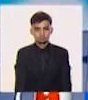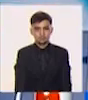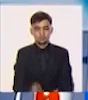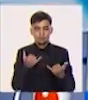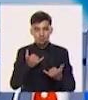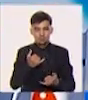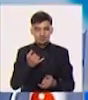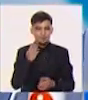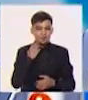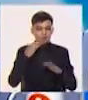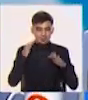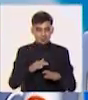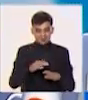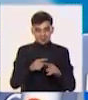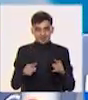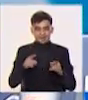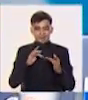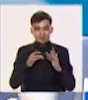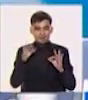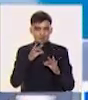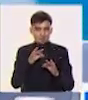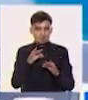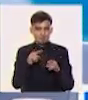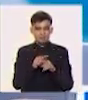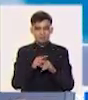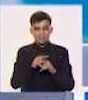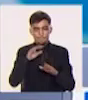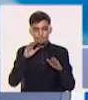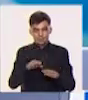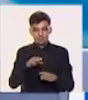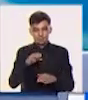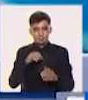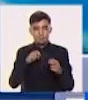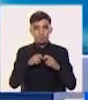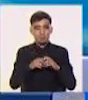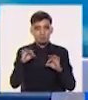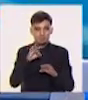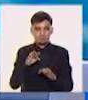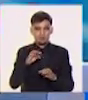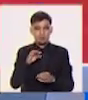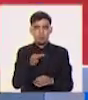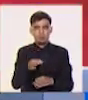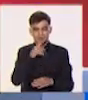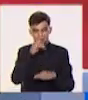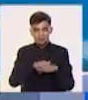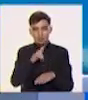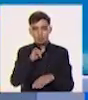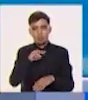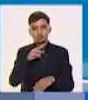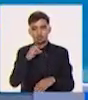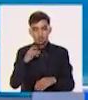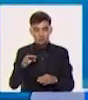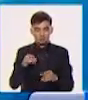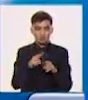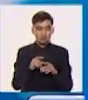Бүгін Қызылордадағы бірқатар әлеуметтік мәселелерді журналистер облыс әкімі Гүлшара Әбдіқалықованың өзіне тікелей жеткізді. Облыстағы